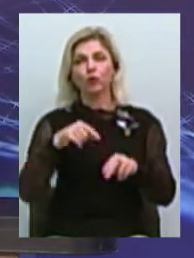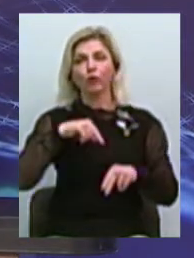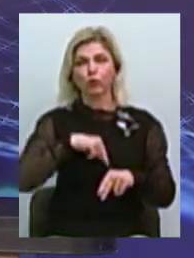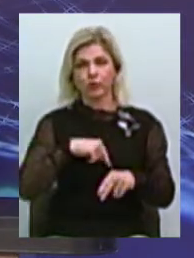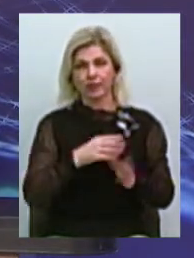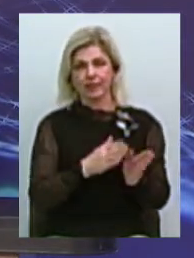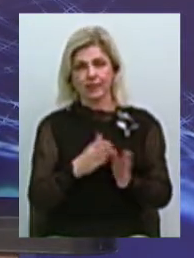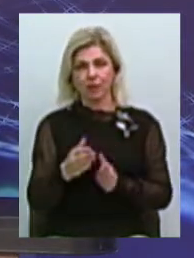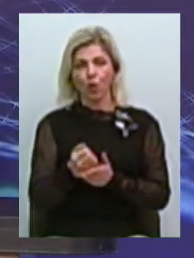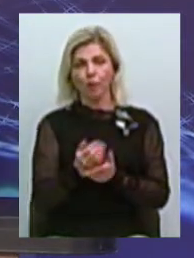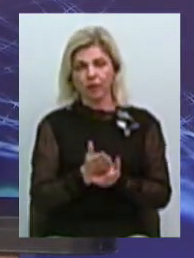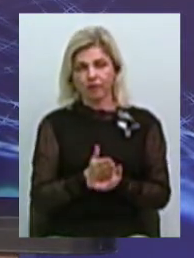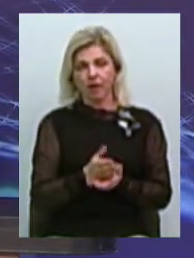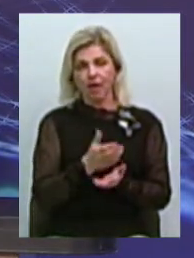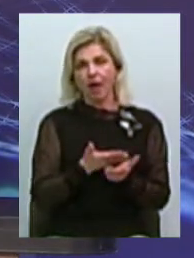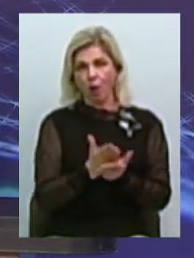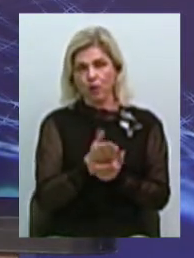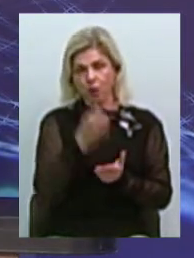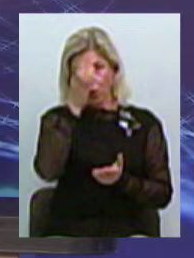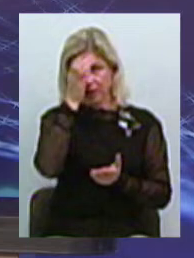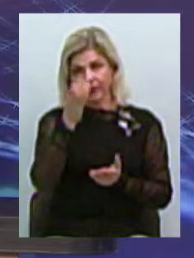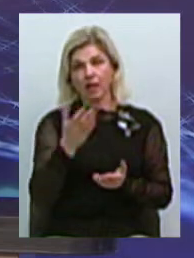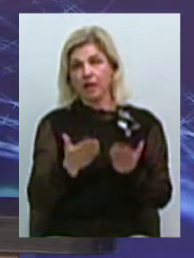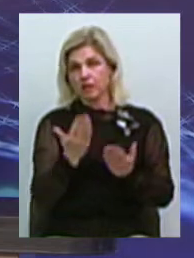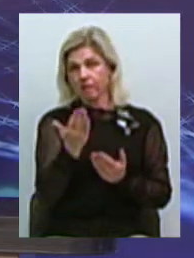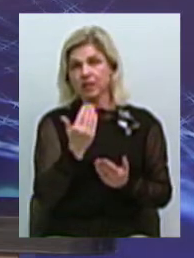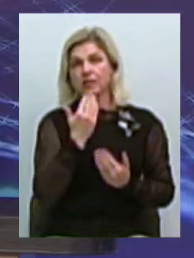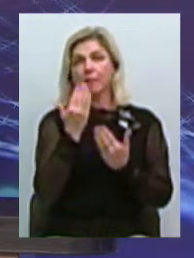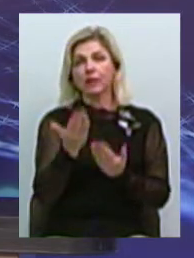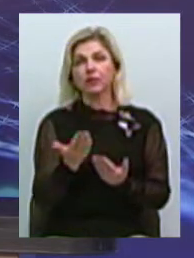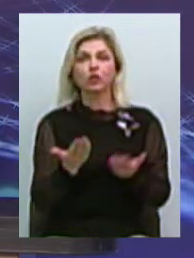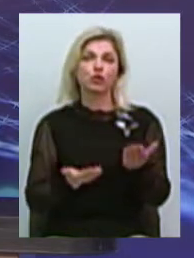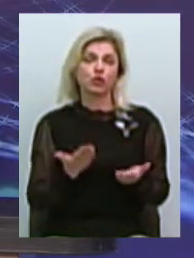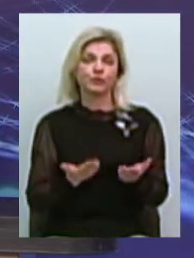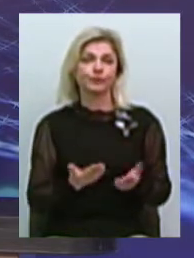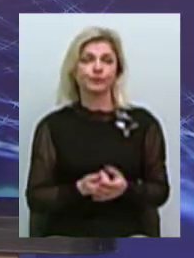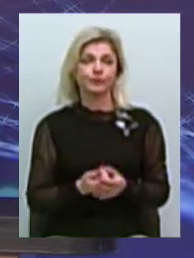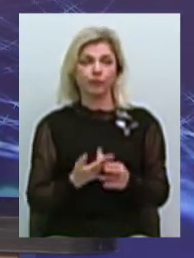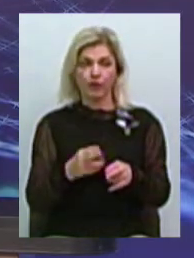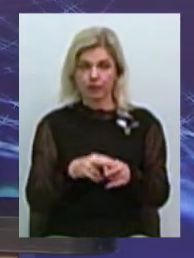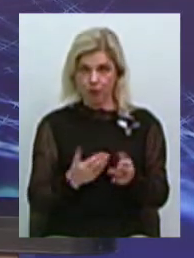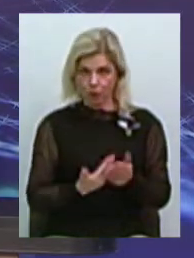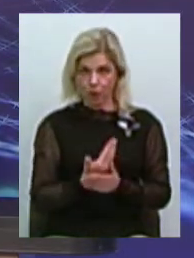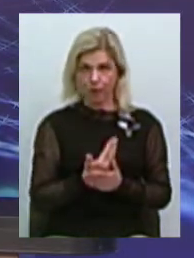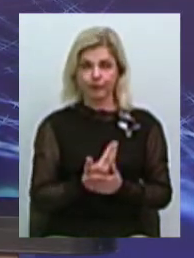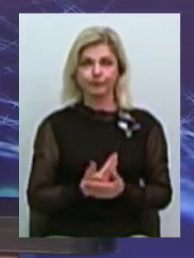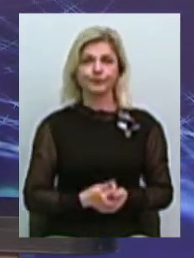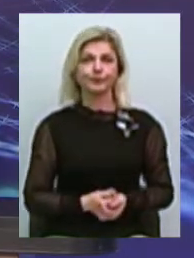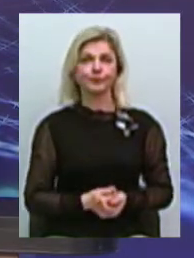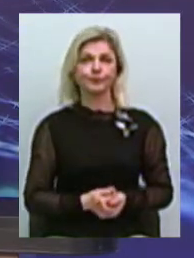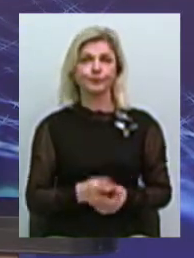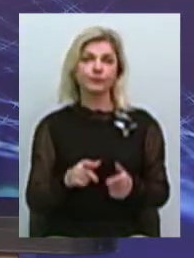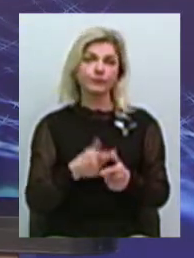системи забезпечення якості освіти. Якщо ви запитаєте нас, чи це нове, чи